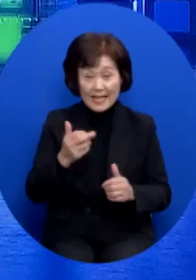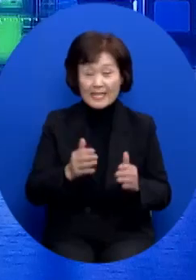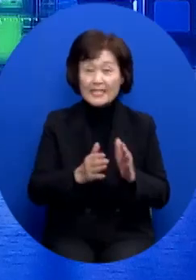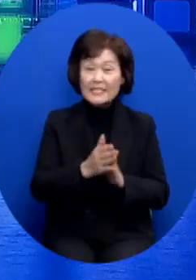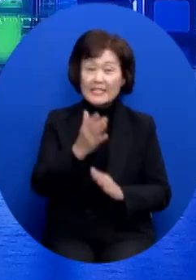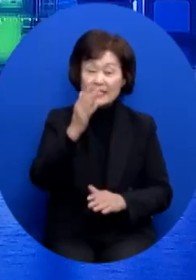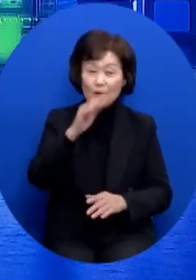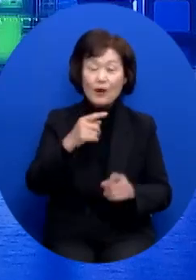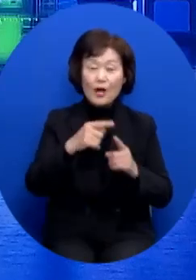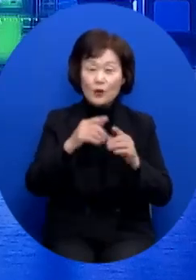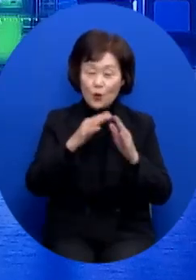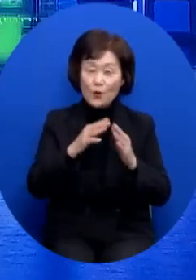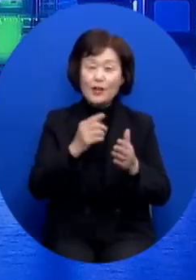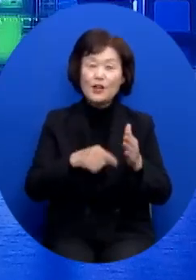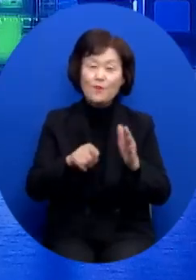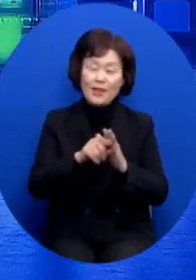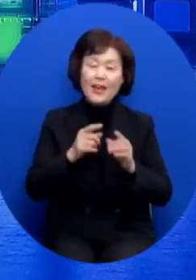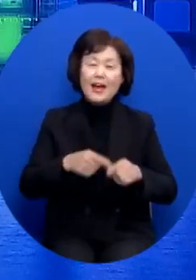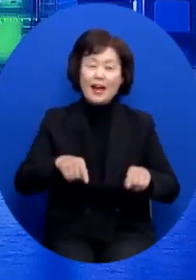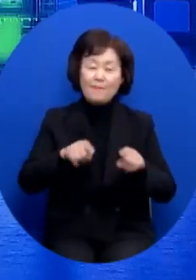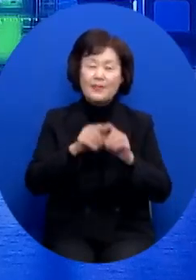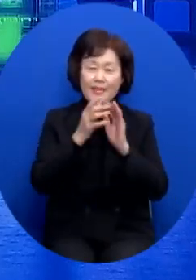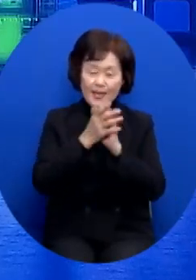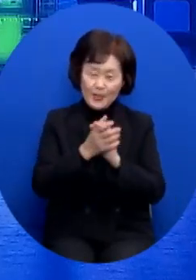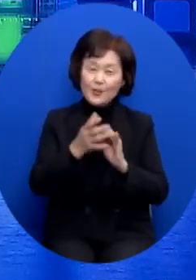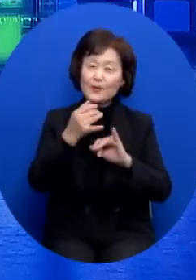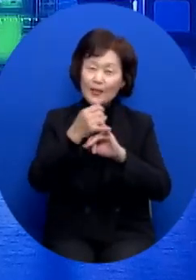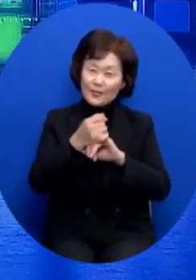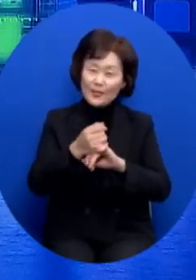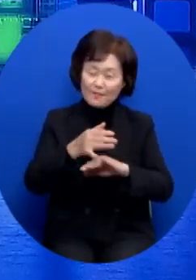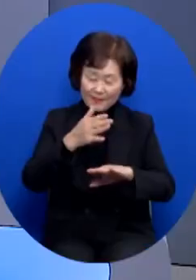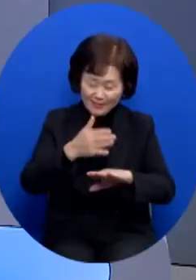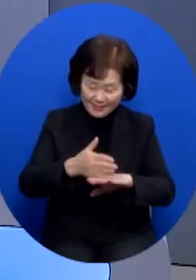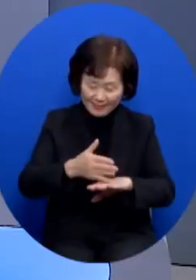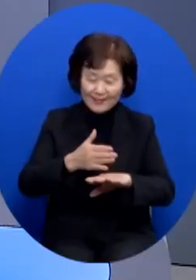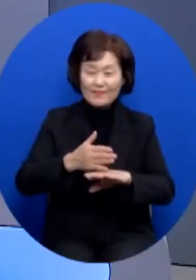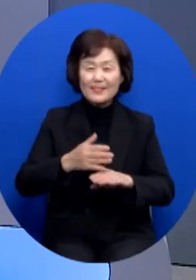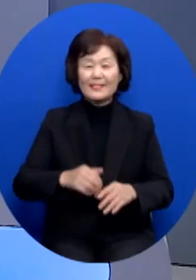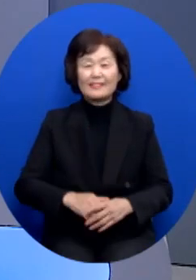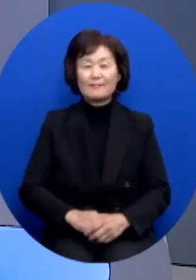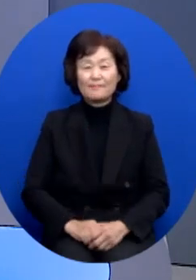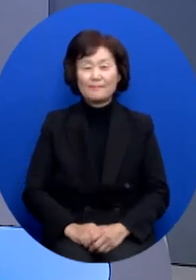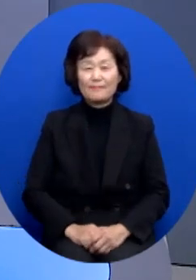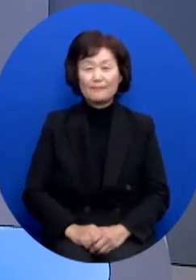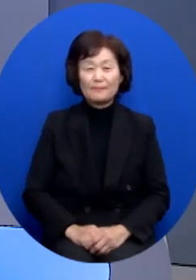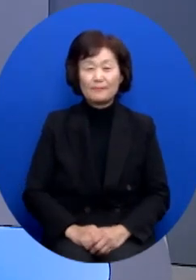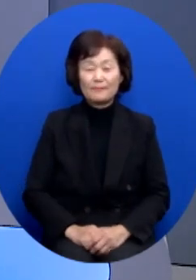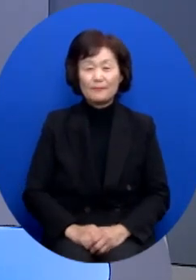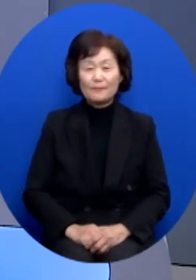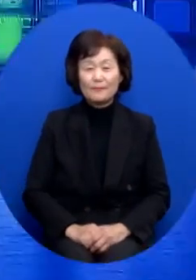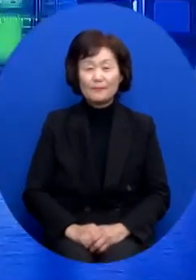밝혀나갈 앞으로의 사역 함께 기도하도록 하겠습니다. 오늘 말씀 감사합니다. 네, 감사합니다.